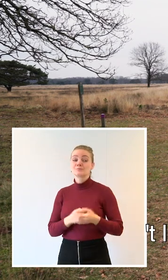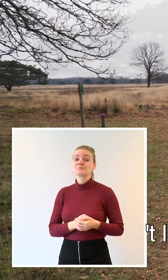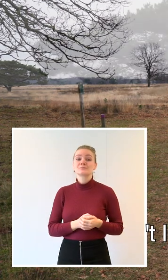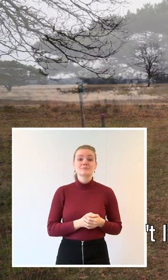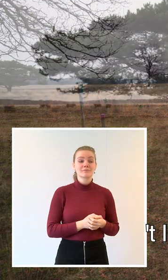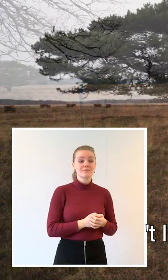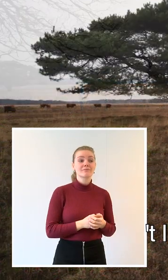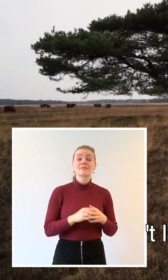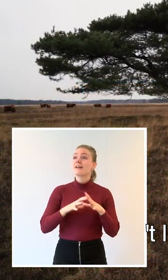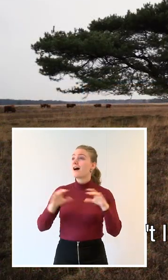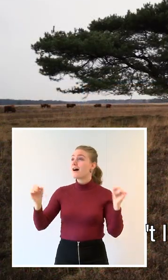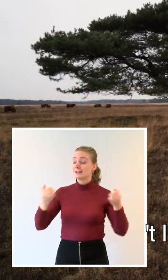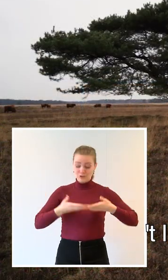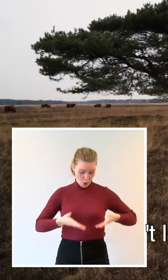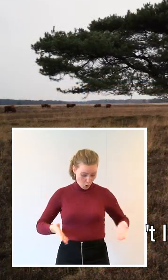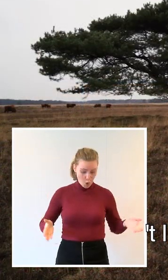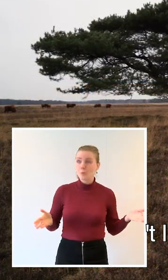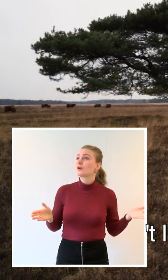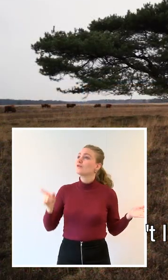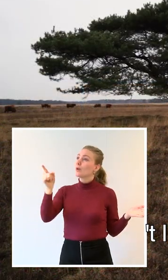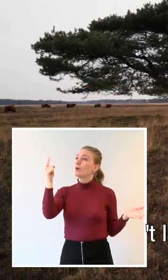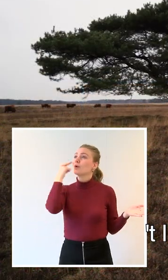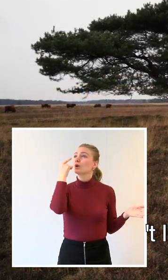ligt alles open voor uw